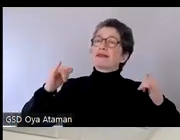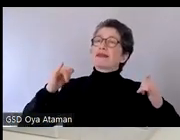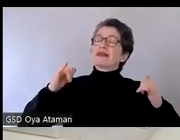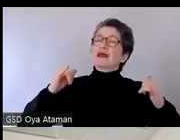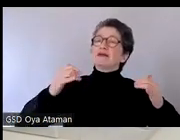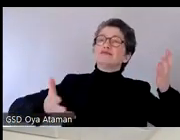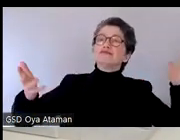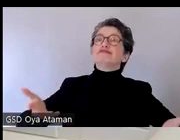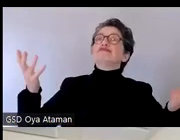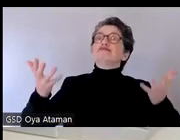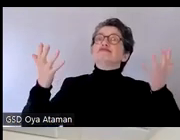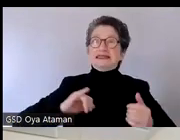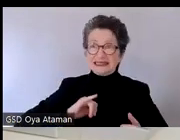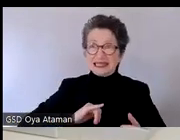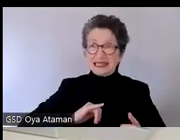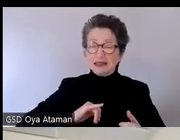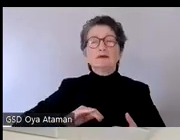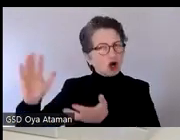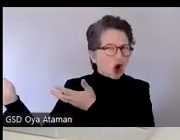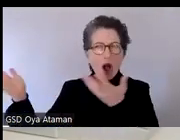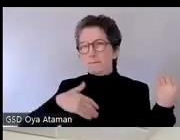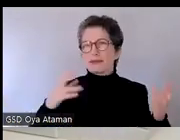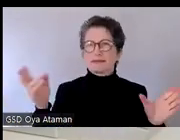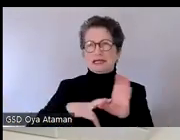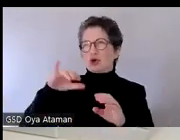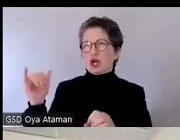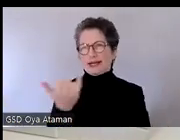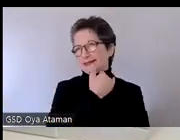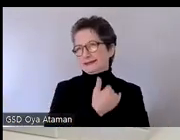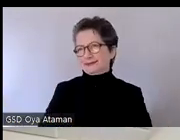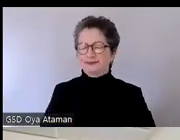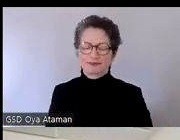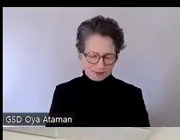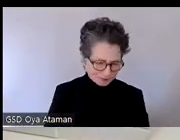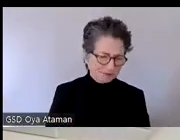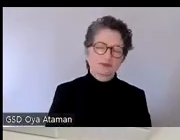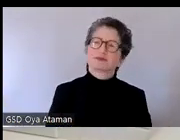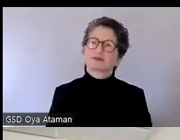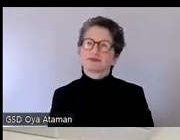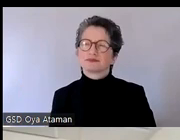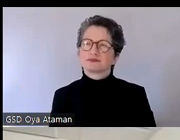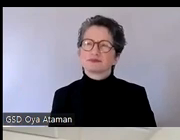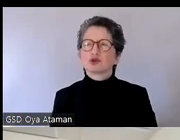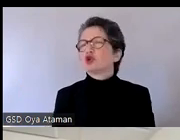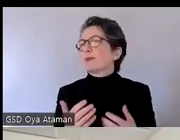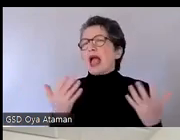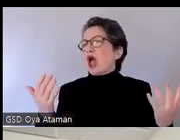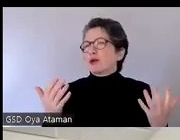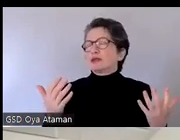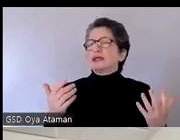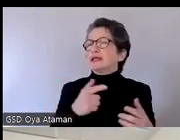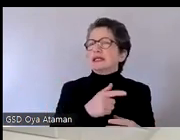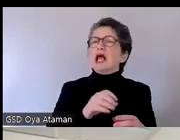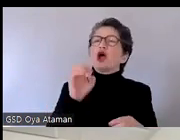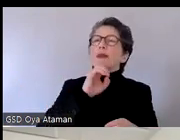eingeladen, sich daran zu beteiligen, das Projekt und überhaupt das European Accessibility Act zum Erfolg